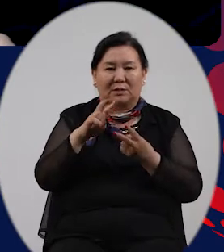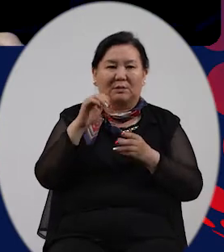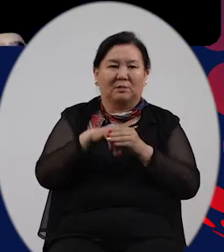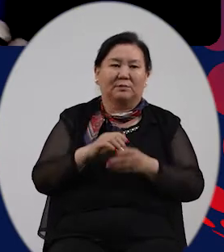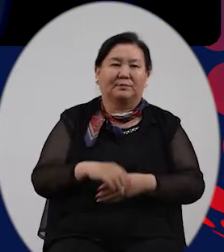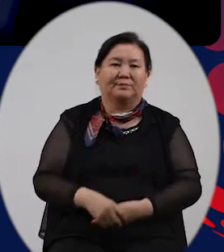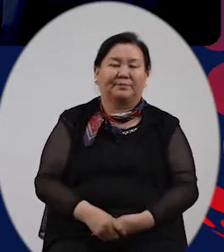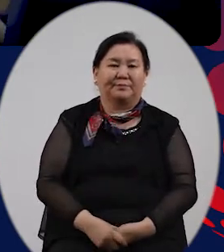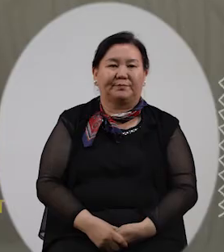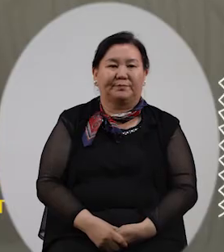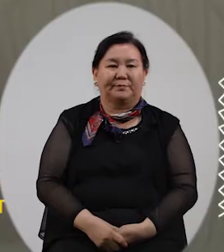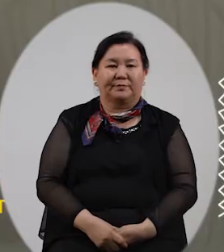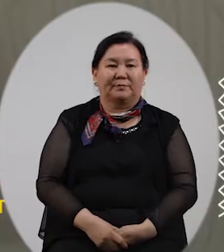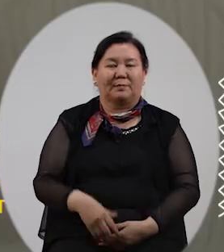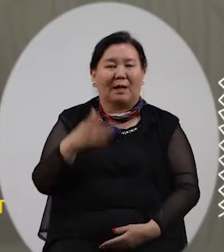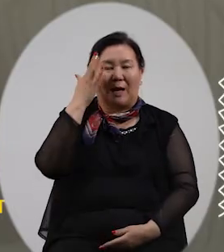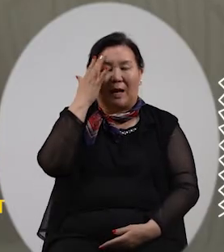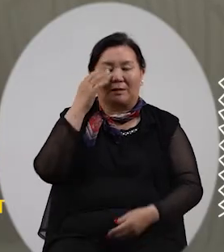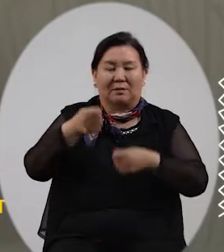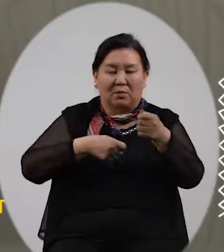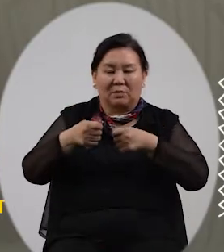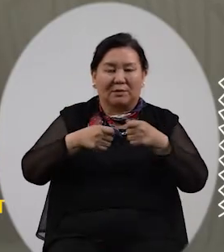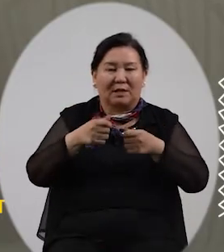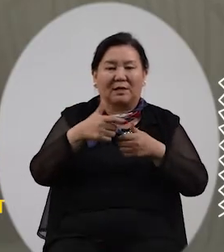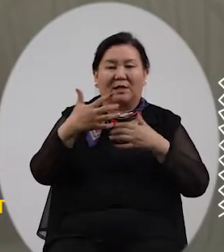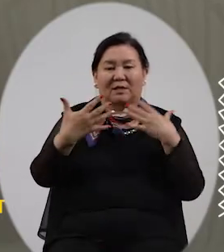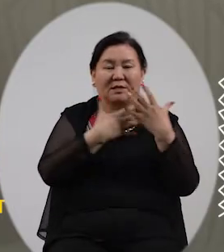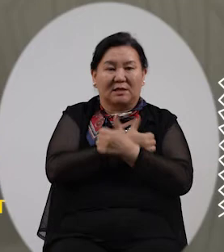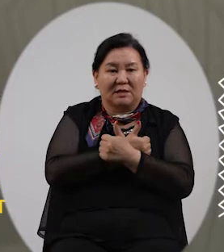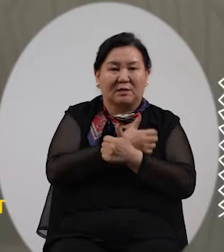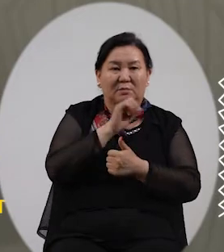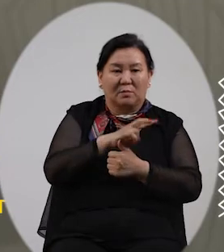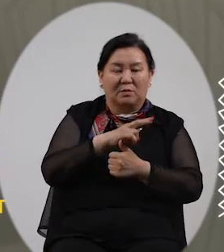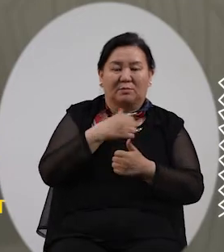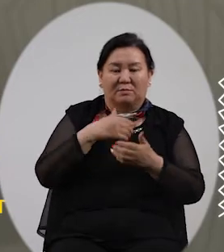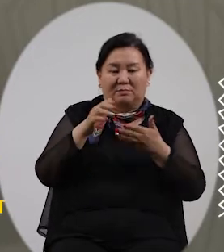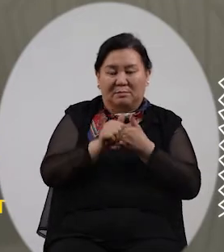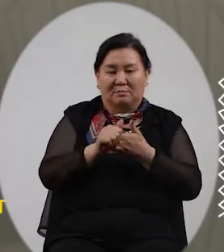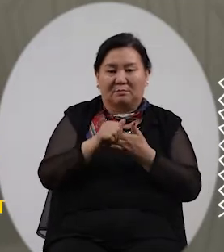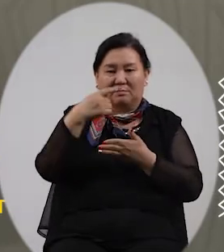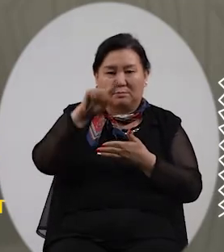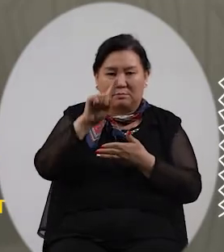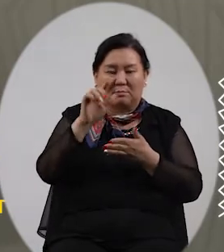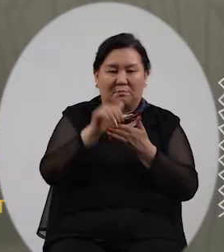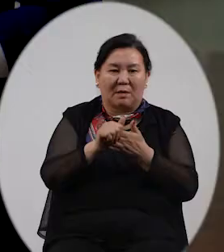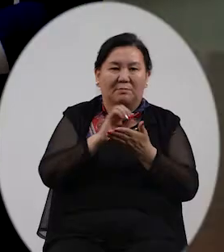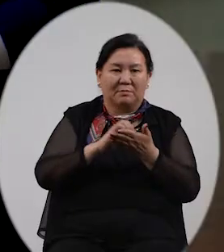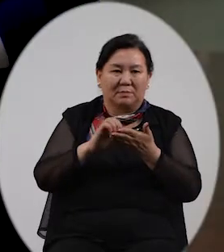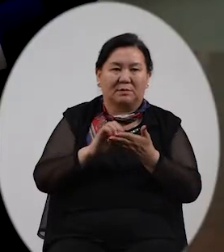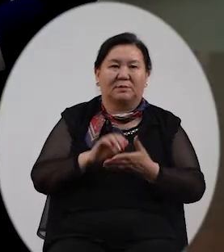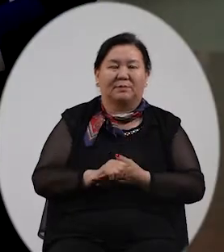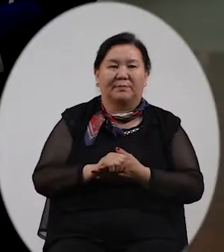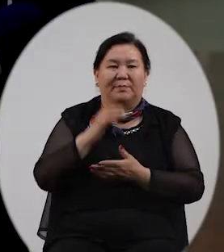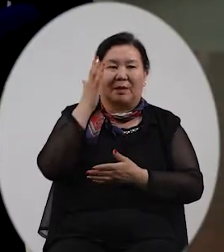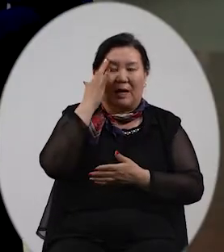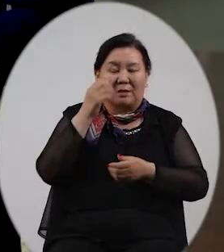ирнэ гэж ойлгох нь байна. Гадаад худалдааны гэрээ гэдэг зүйл бол бидний бүрдүүлсэн байх номер 1 зүйлийн баримт байгаа. Тэгэхээр